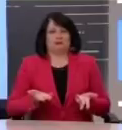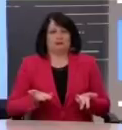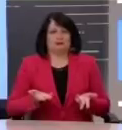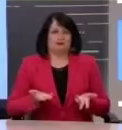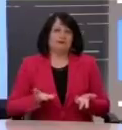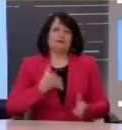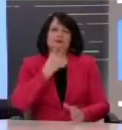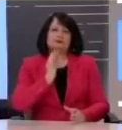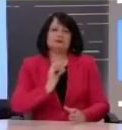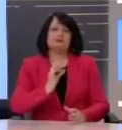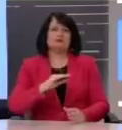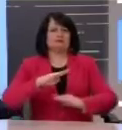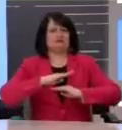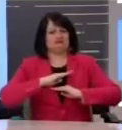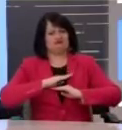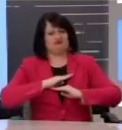αποτρεπτική ικανότητα των ενόπλων δυνάμεων